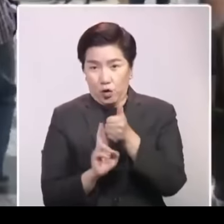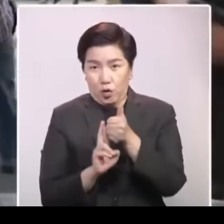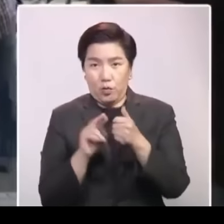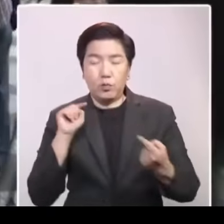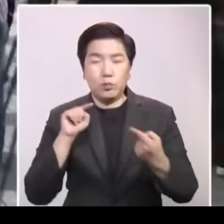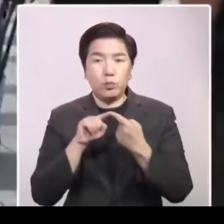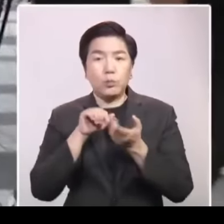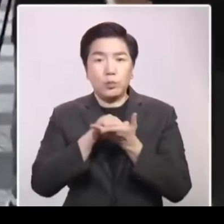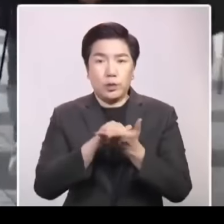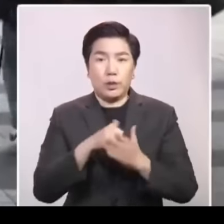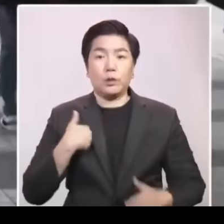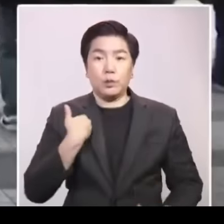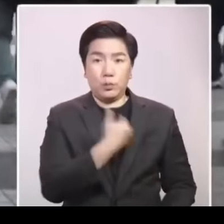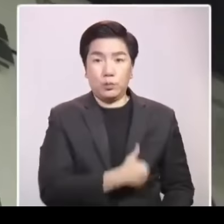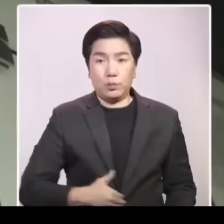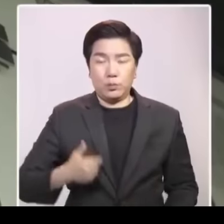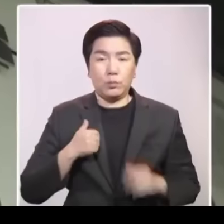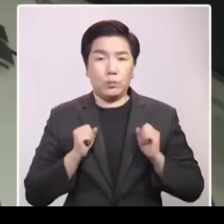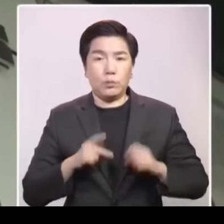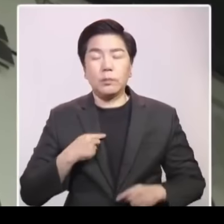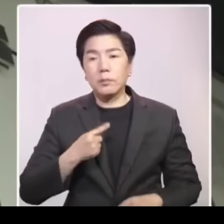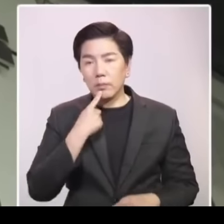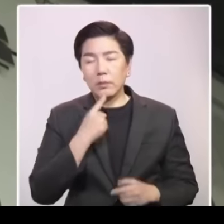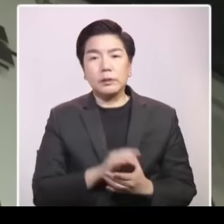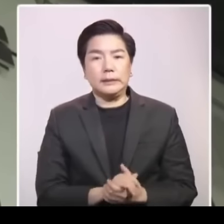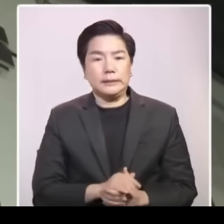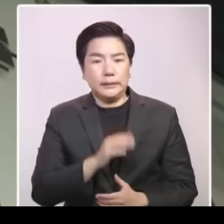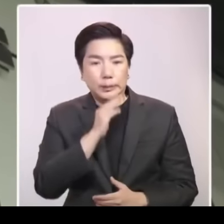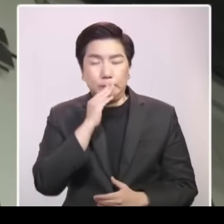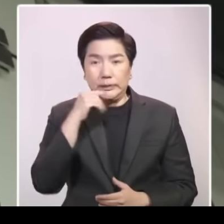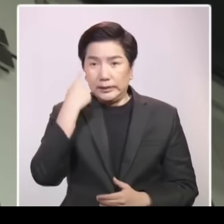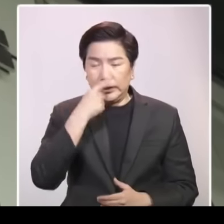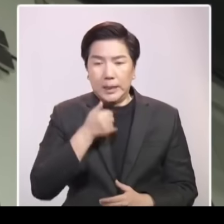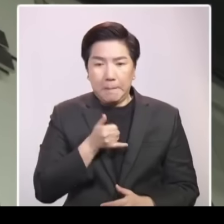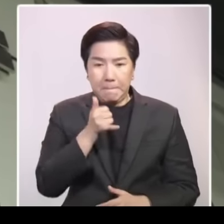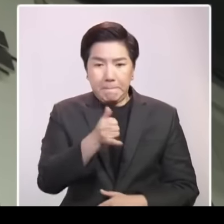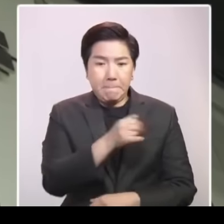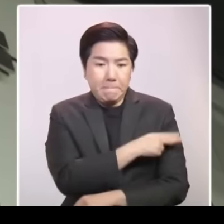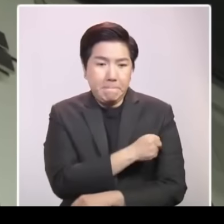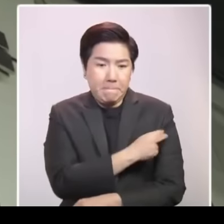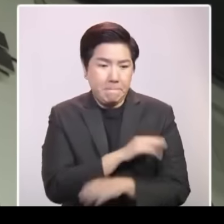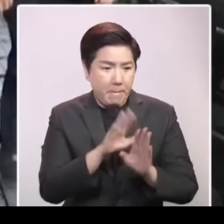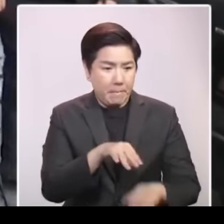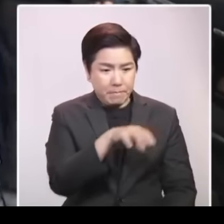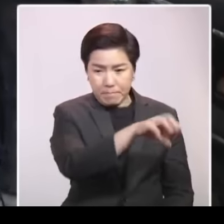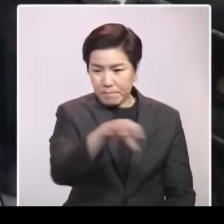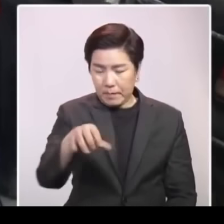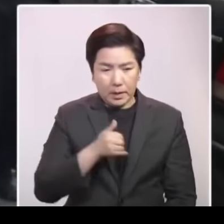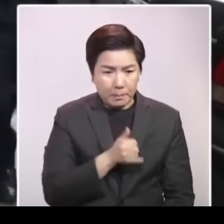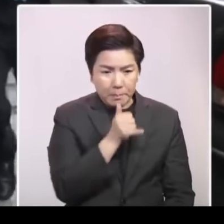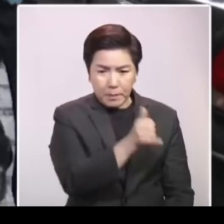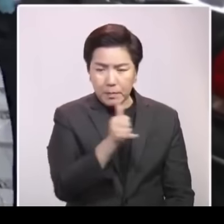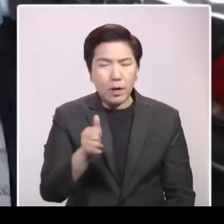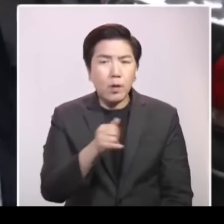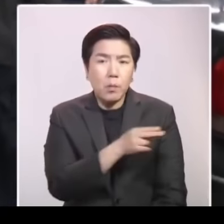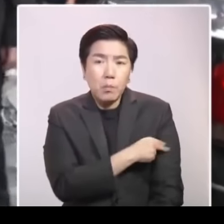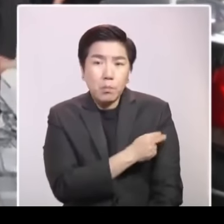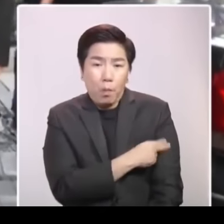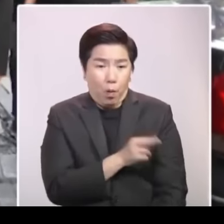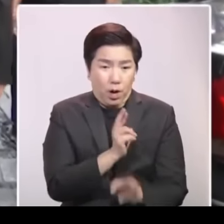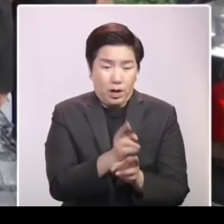สนับสนุนบริการสุขภาพค่ะท่านบอกว่าถ้าเกิดว่าใครที่จะไปคลินิกเวชกรรมเหล่านี้อยากจะรู้ว่าหมอที่คุณไป